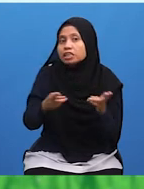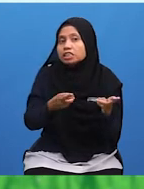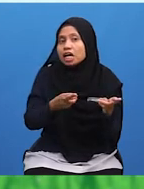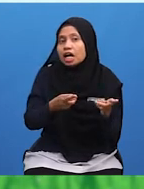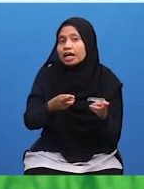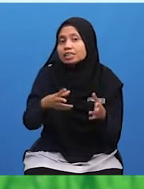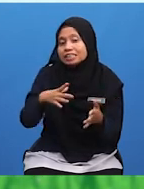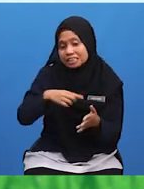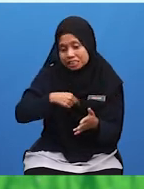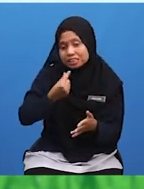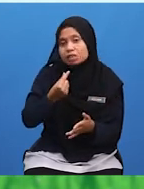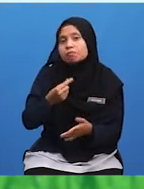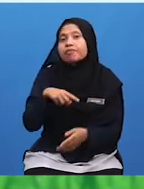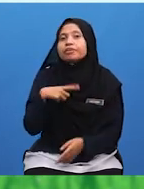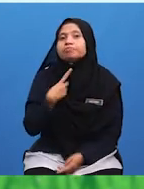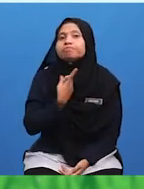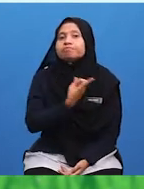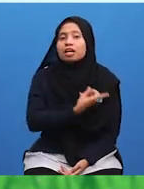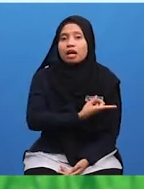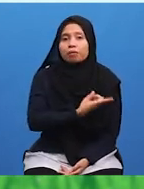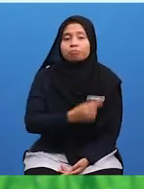rancangan kegemaran kami.